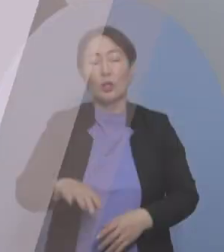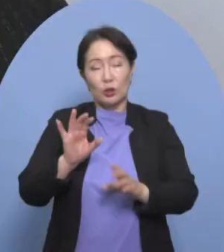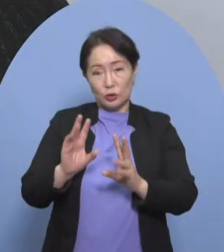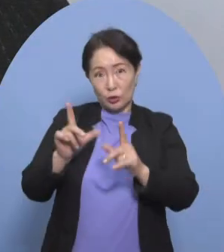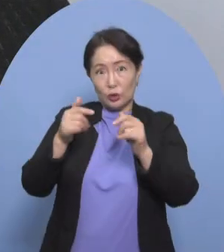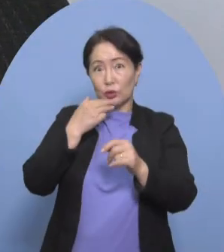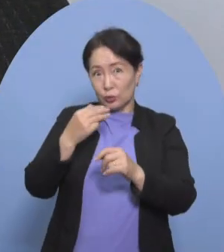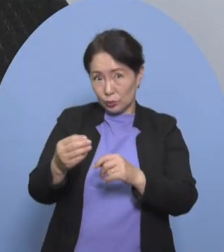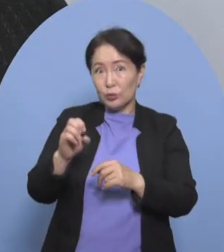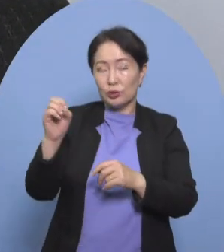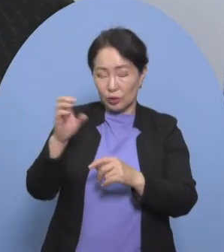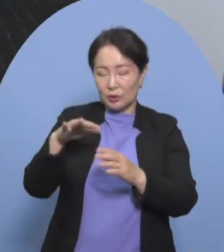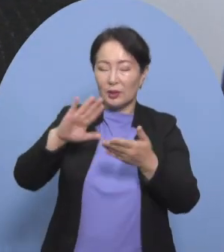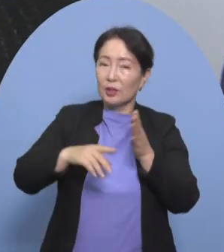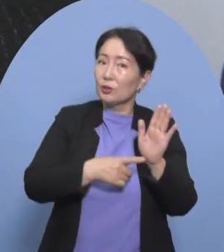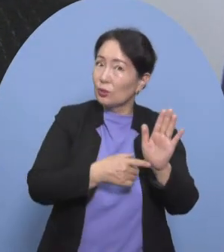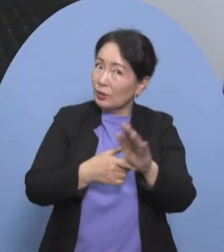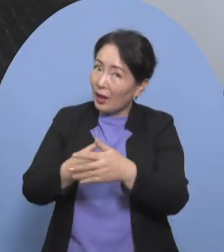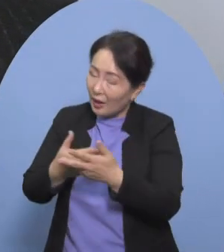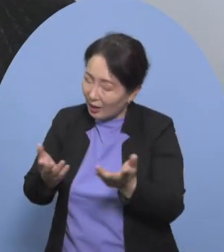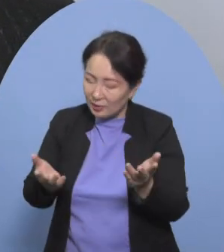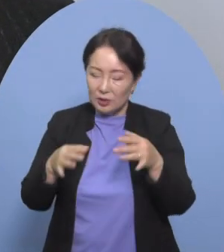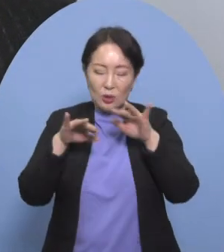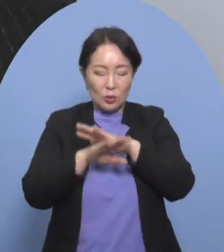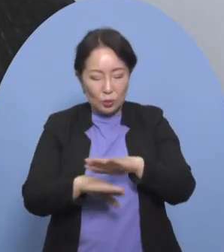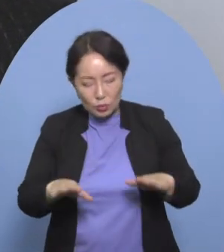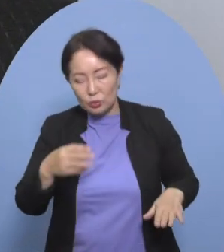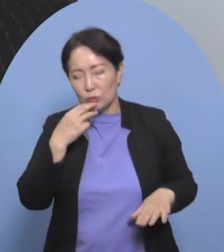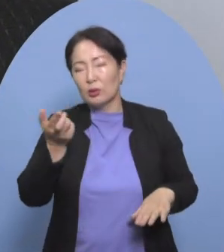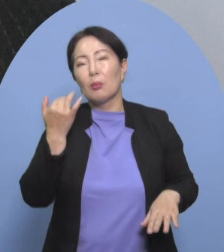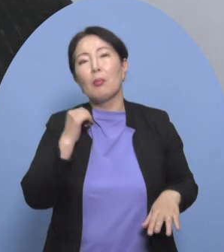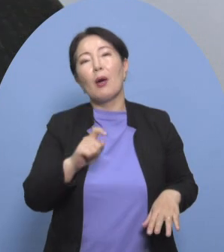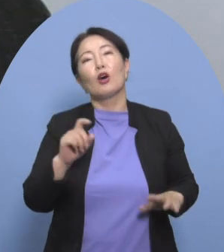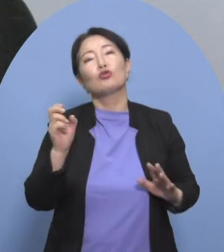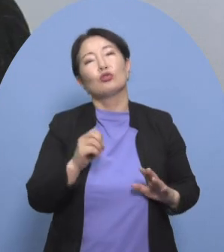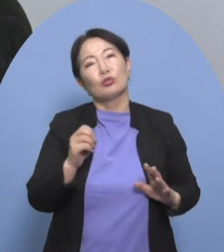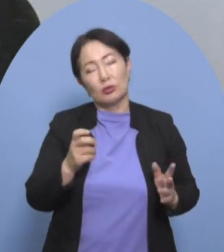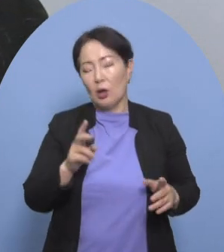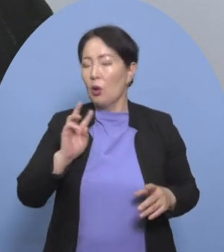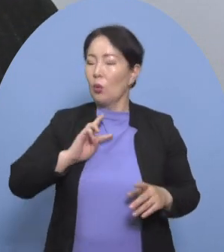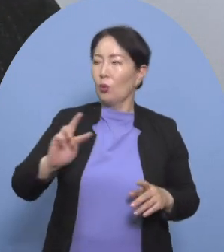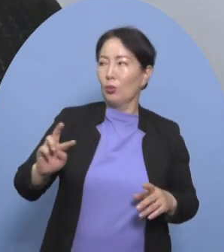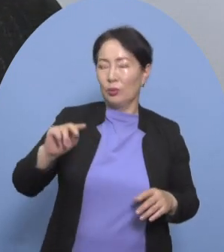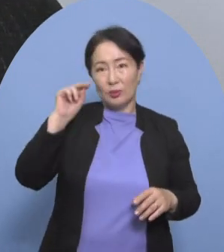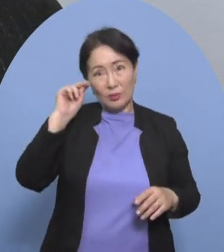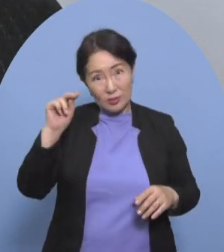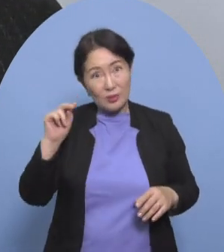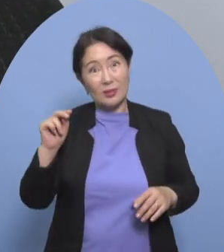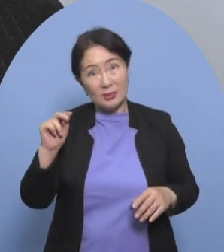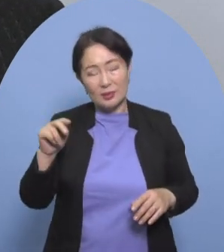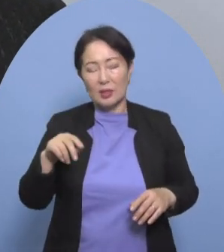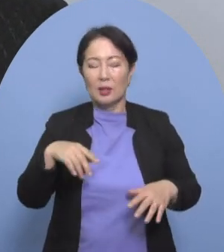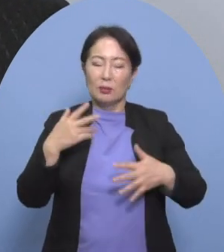Соён гээд шудраг ёсыг түгээн дэлгэрүүлэх мөн одоо хүүхдүүдэд бас шудраг байх үгүй гэж хэл сурах буруу зүйл үгүй гэж хэл